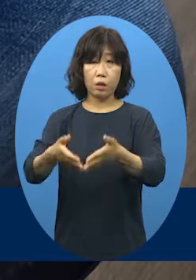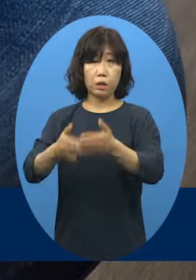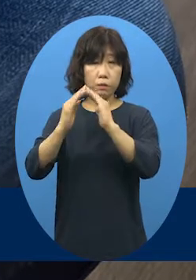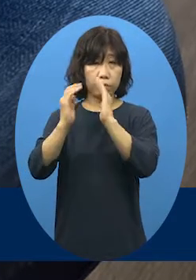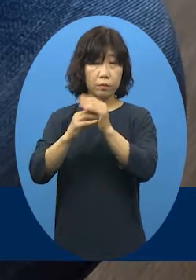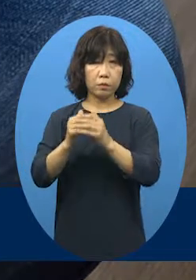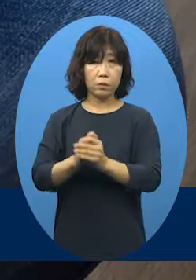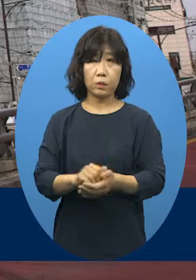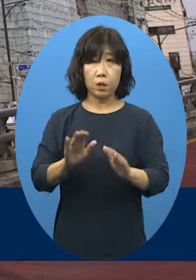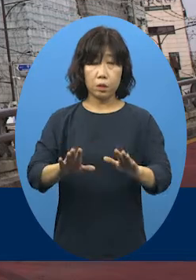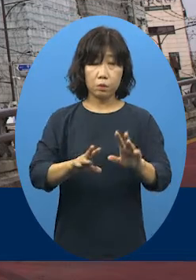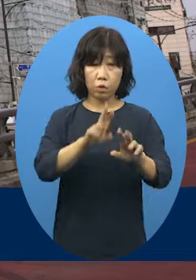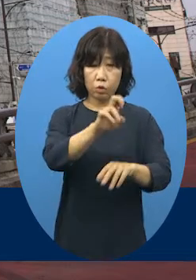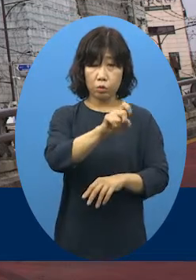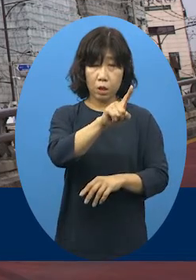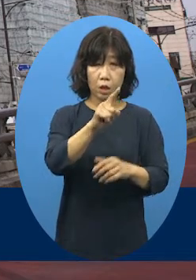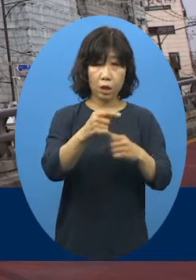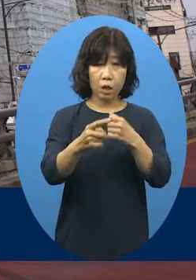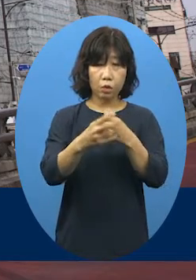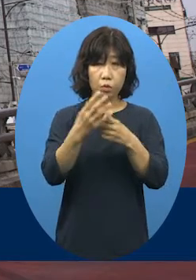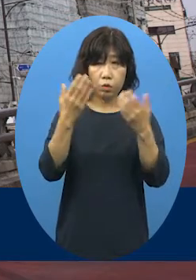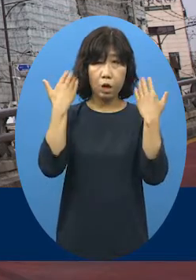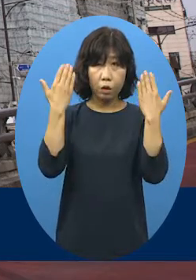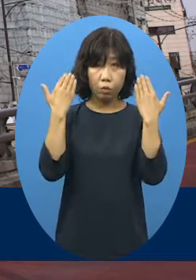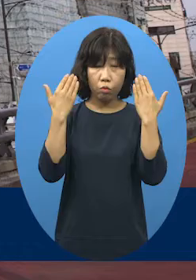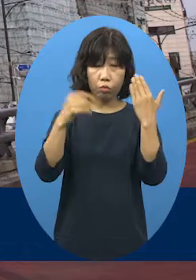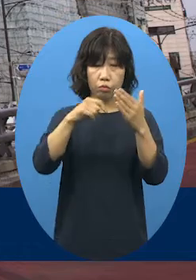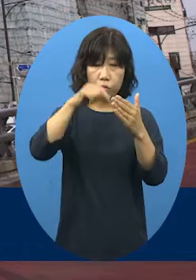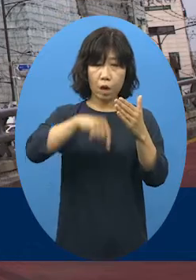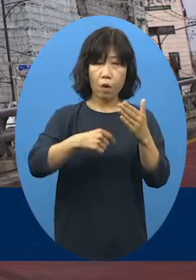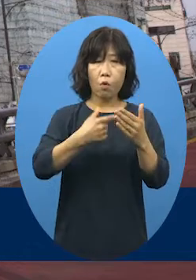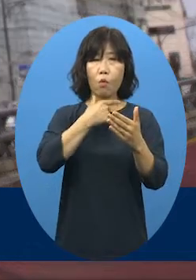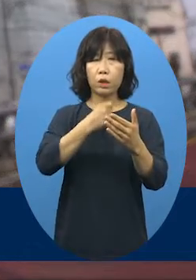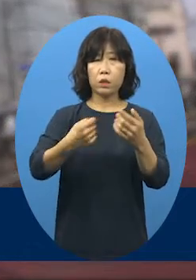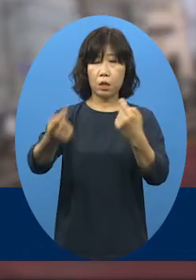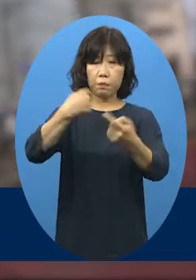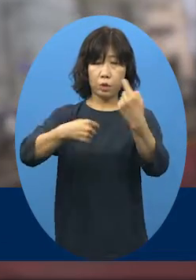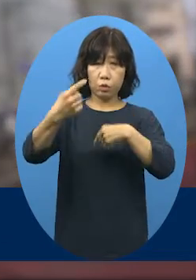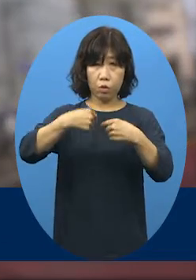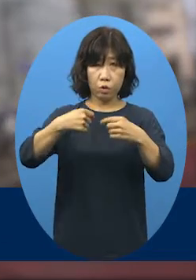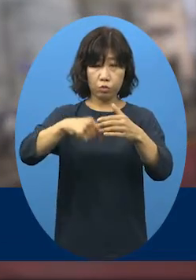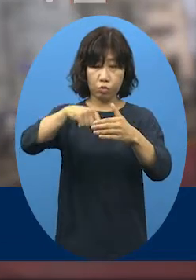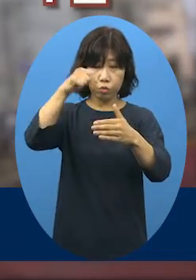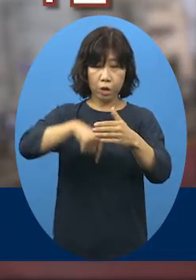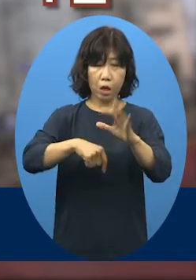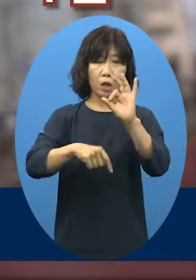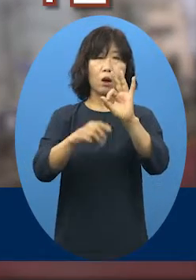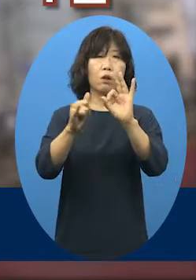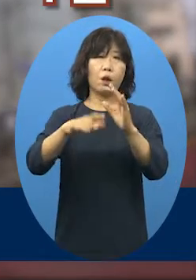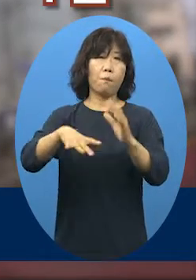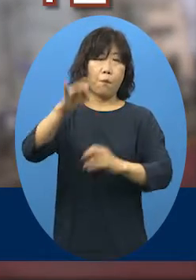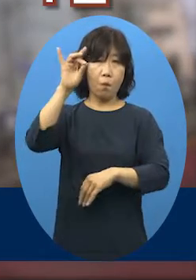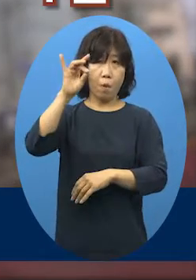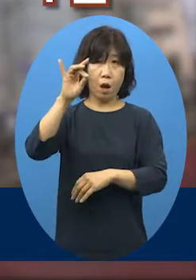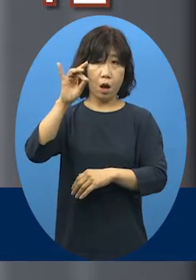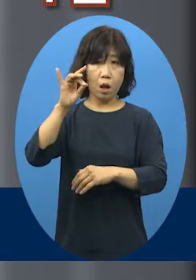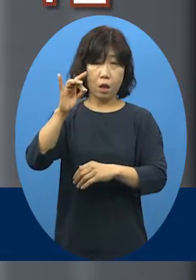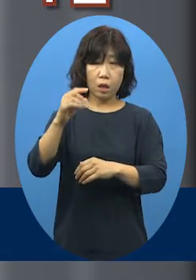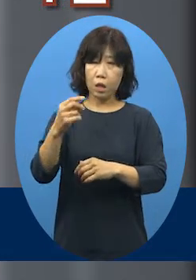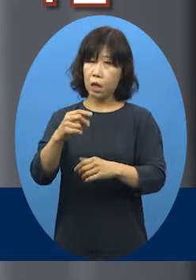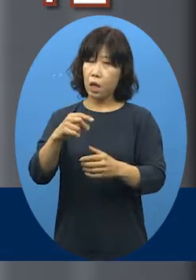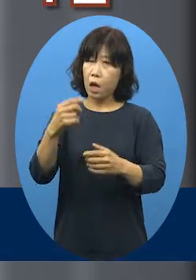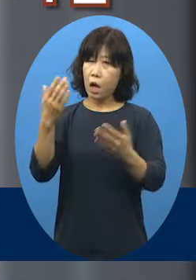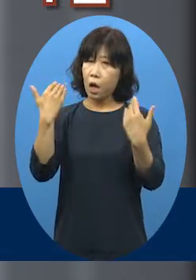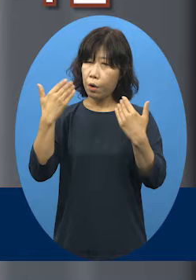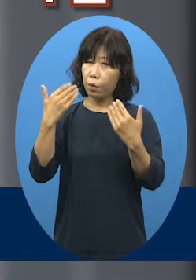도입했습니다 구는 관내 21개 에 초등학교 중 희망 학교의 신청을 받아 최종 10개 초등 학교를 선정해